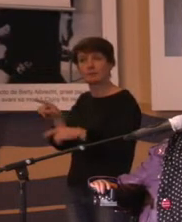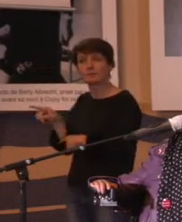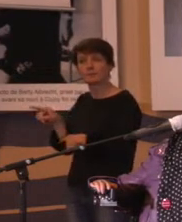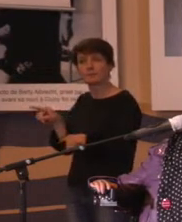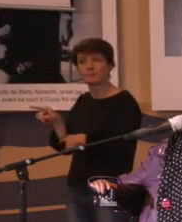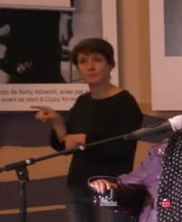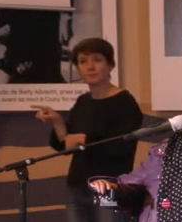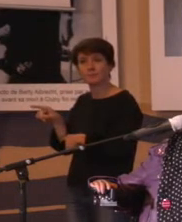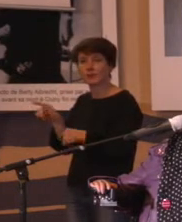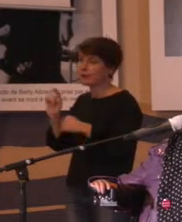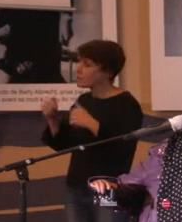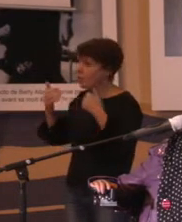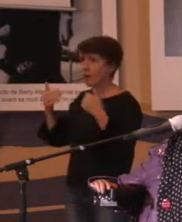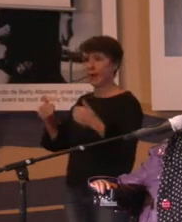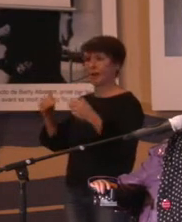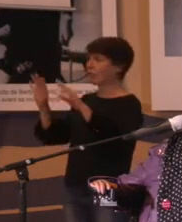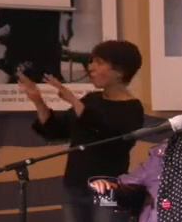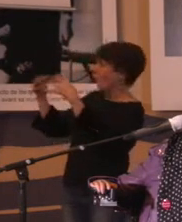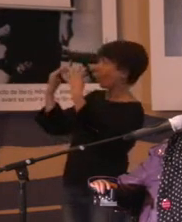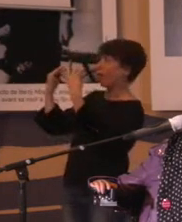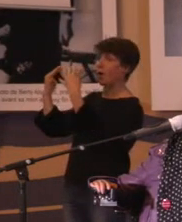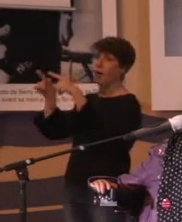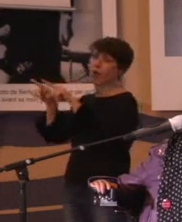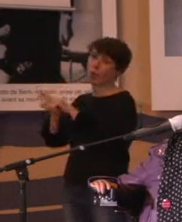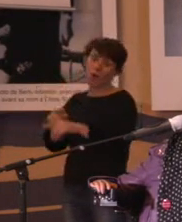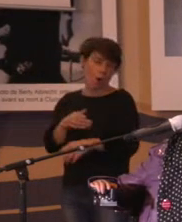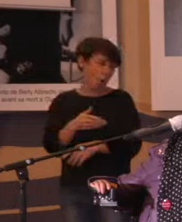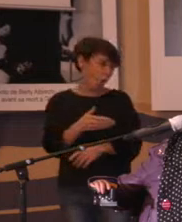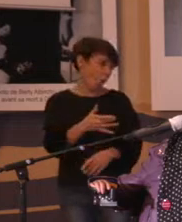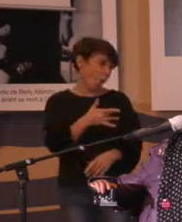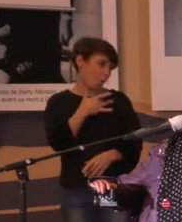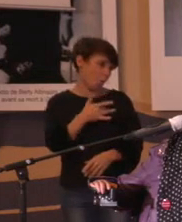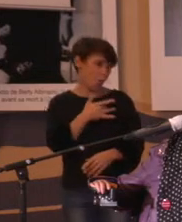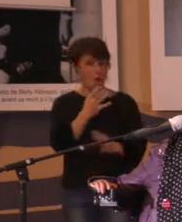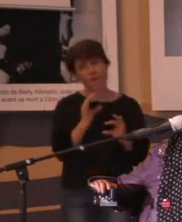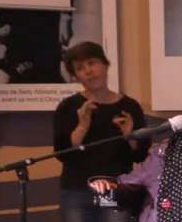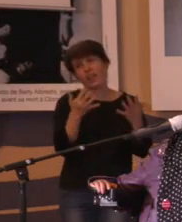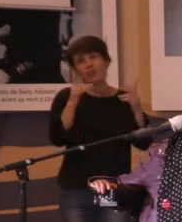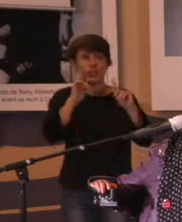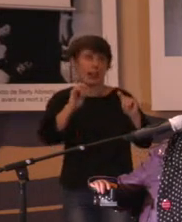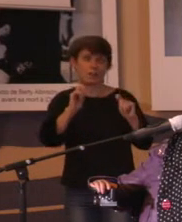qu'on cesse de nous regarder comme une chose fragile. Voilà.